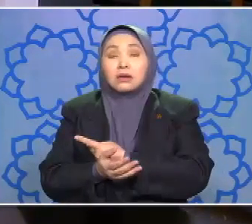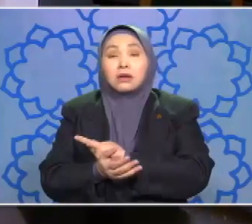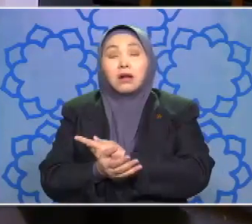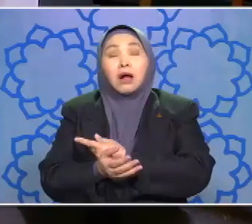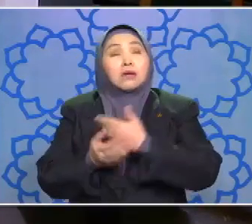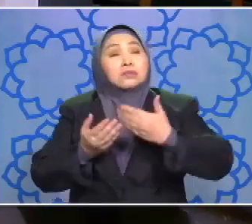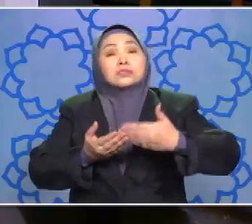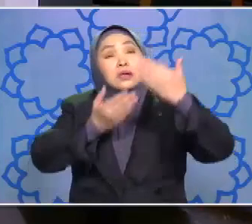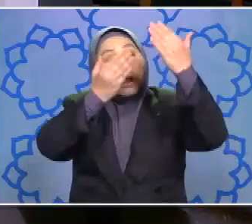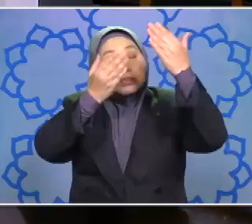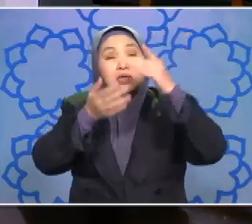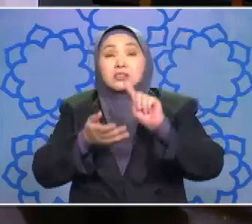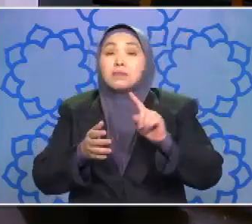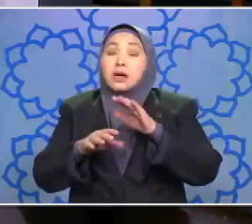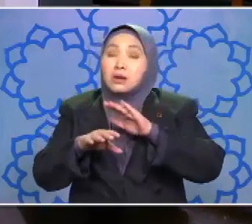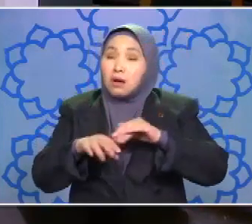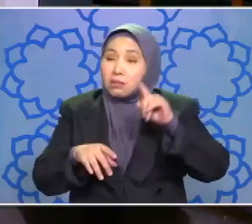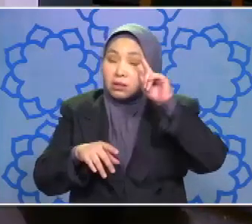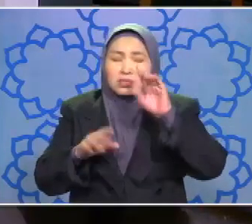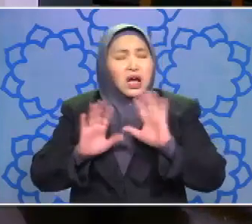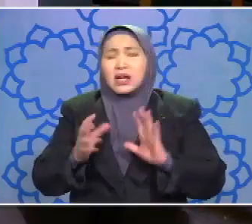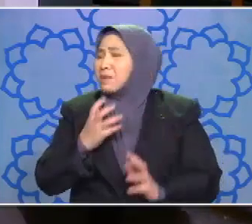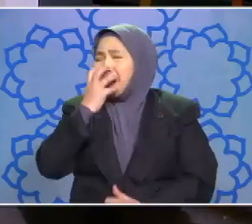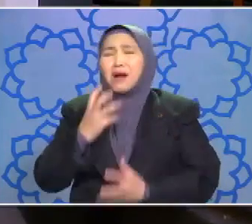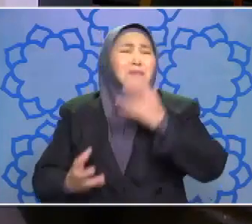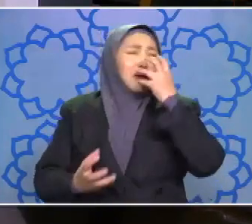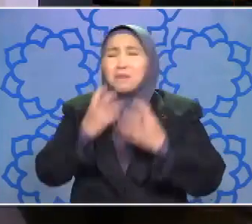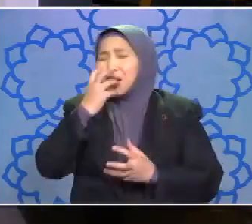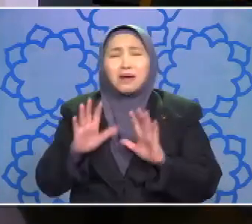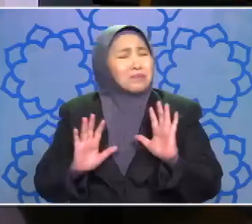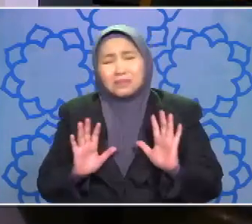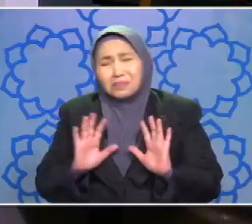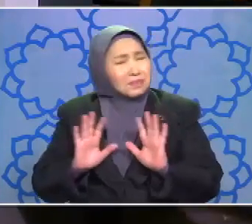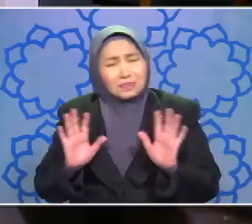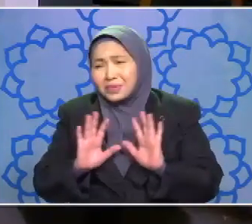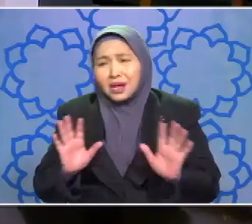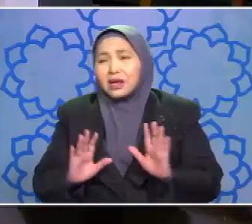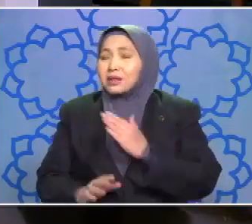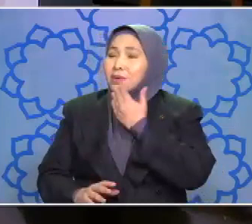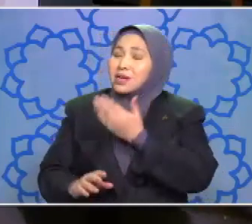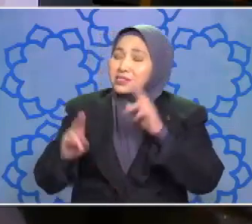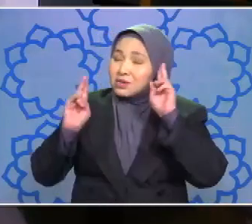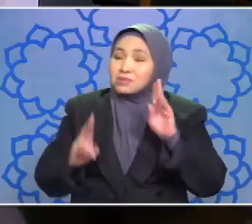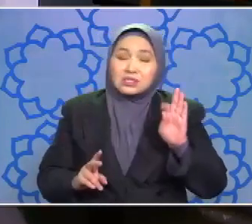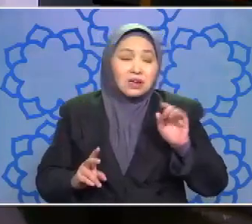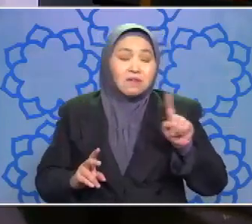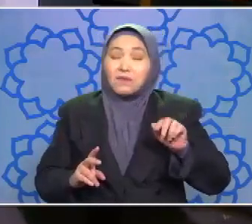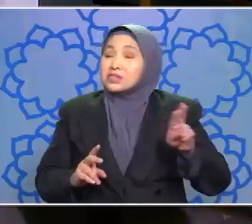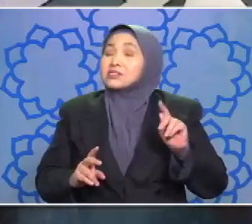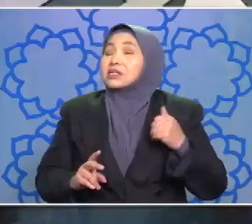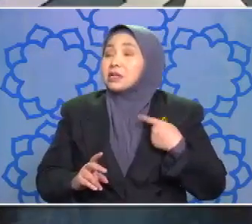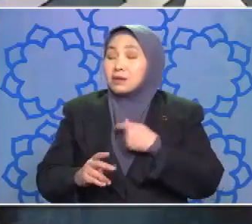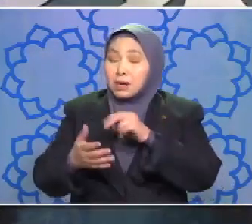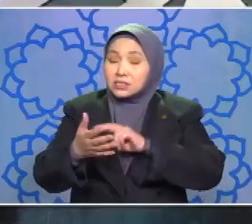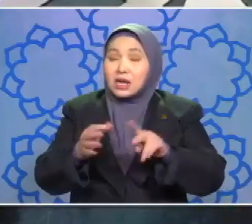tawakal pada Allah. Betul, jangan tawakal pada manusia. Jangan marah-marah. Jangan marah-marah. Okey. Baik, Ustaz. Terima kasih, Ustaz. Jadi kita baca, tuan-tuan dan puan-puan,